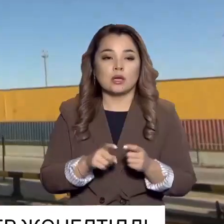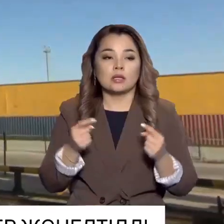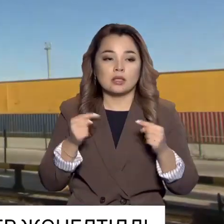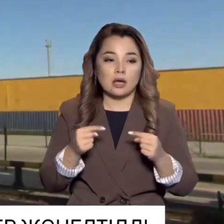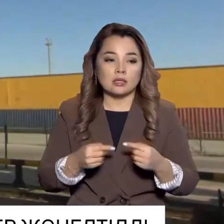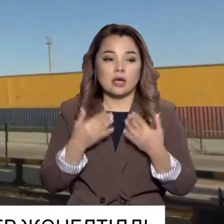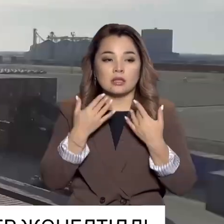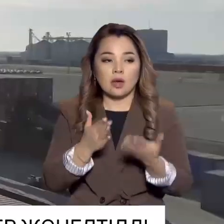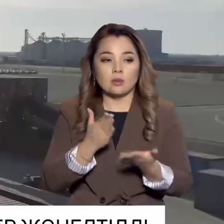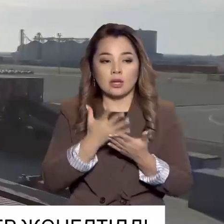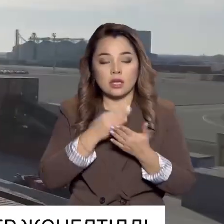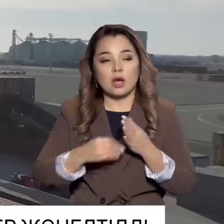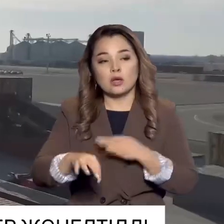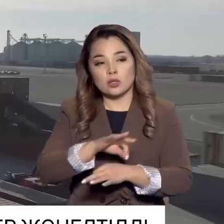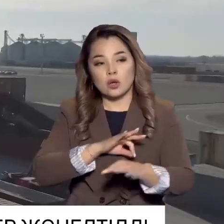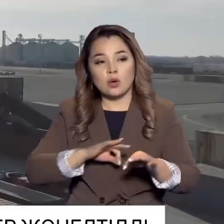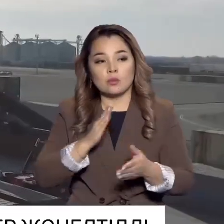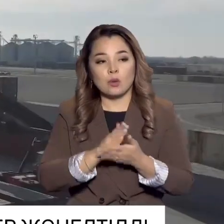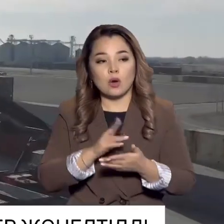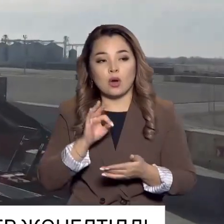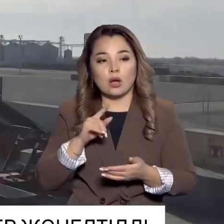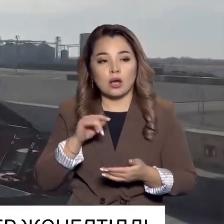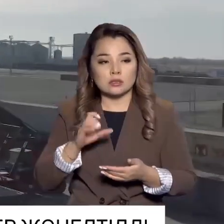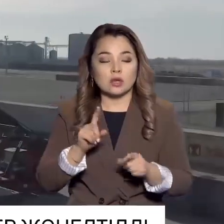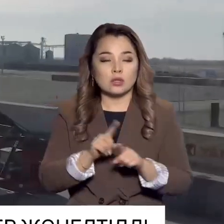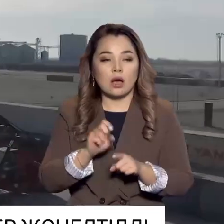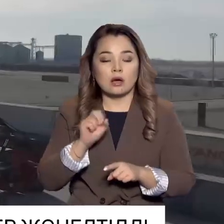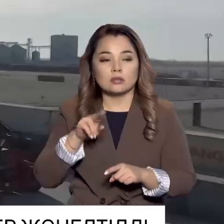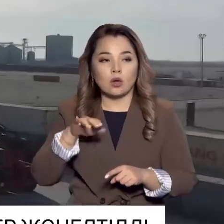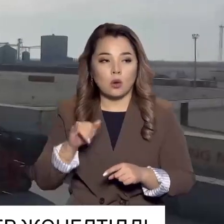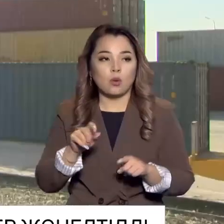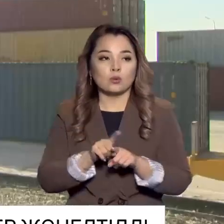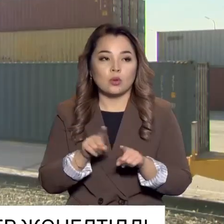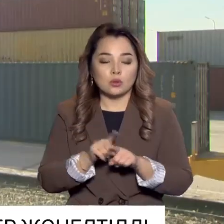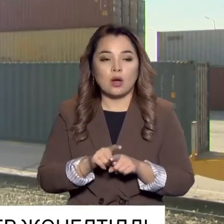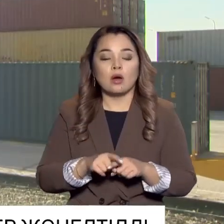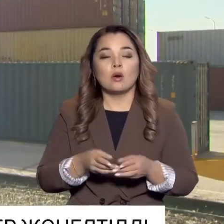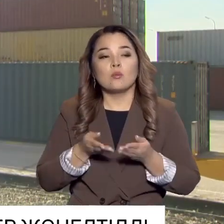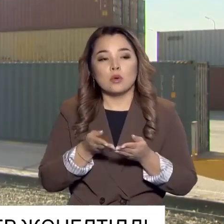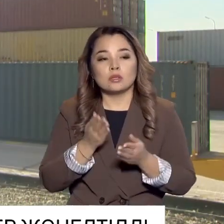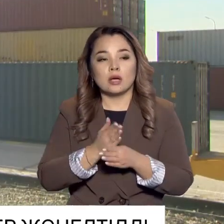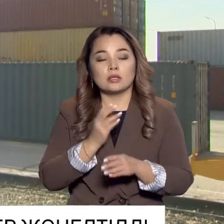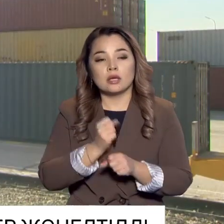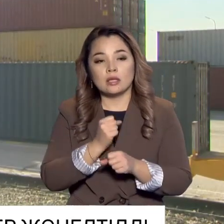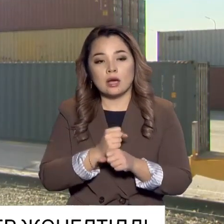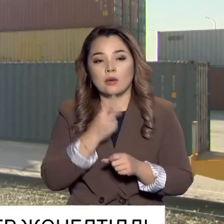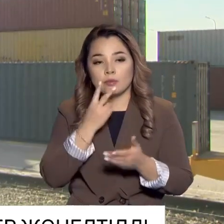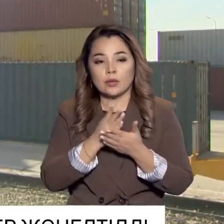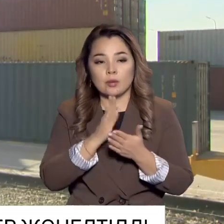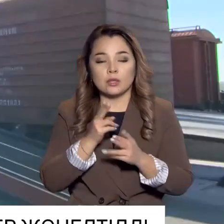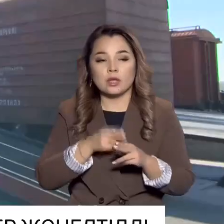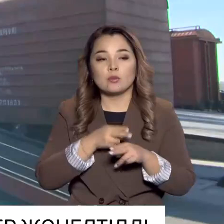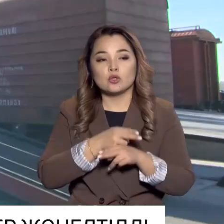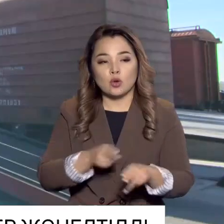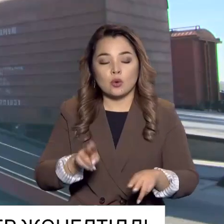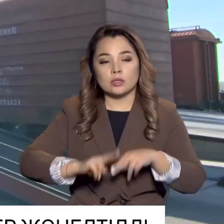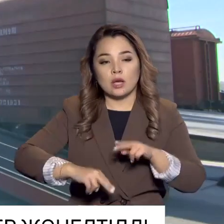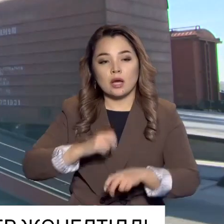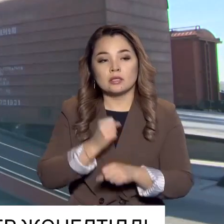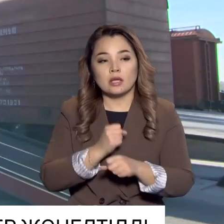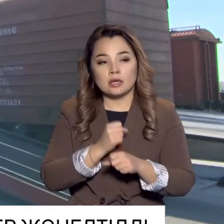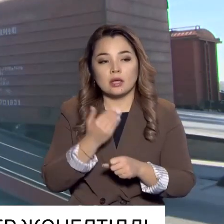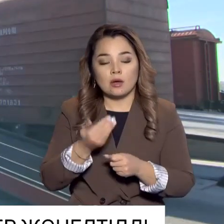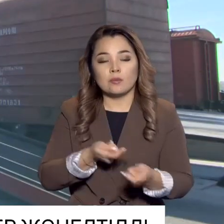инфрақұрылымы қалыптасты. Қорғас құрлық порттары салынып, Ақтау порты жетілдірілді. 2,5 мың шақырымнан астам темір жол төселді. Транзиттік